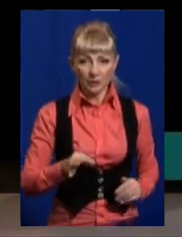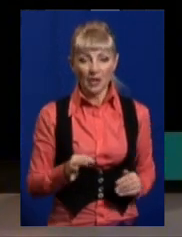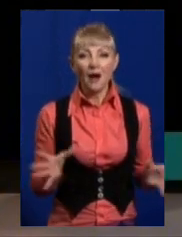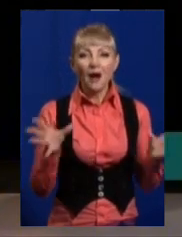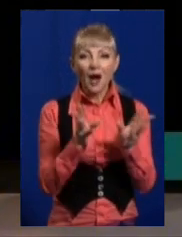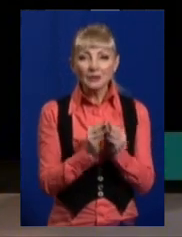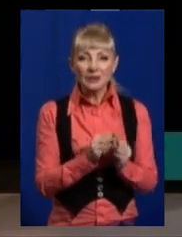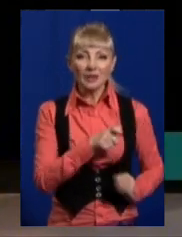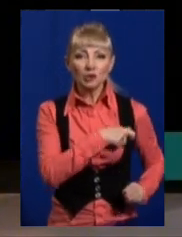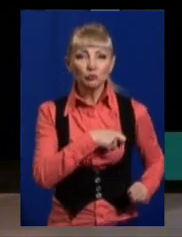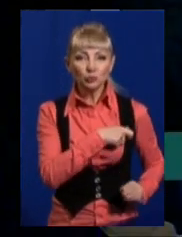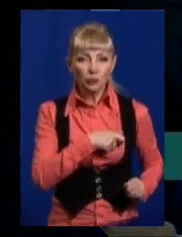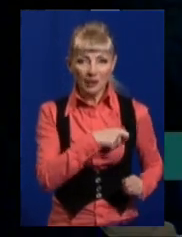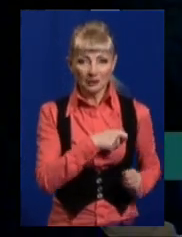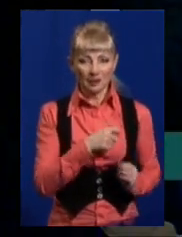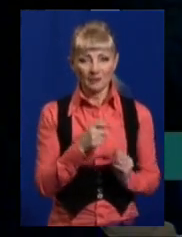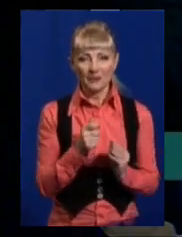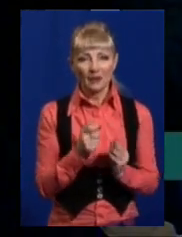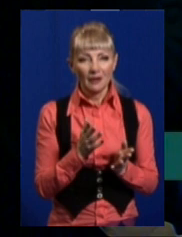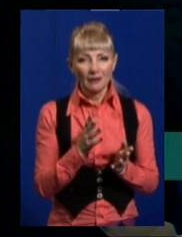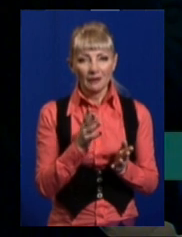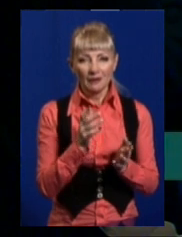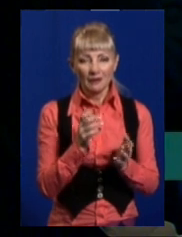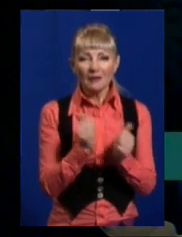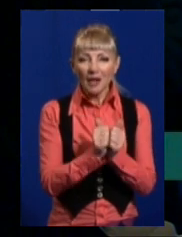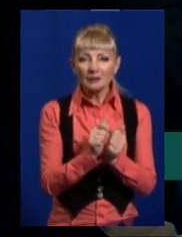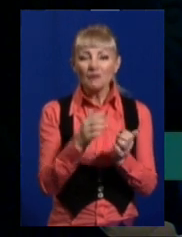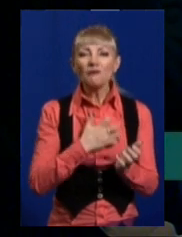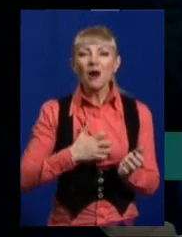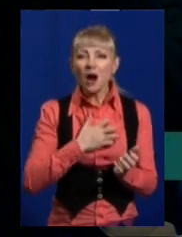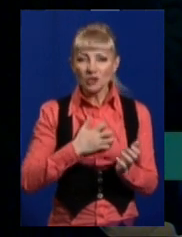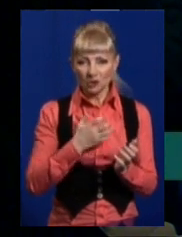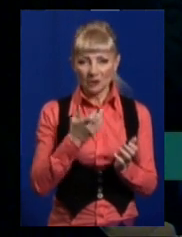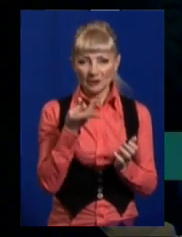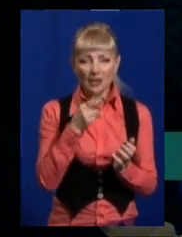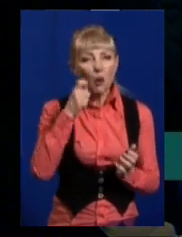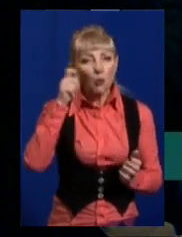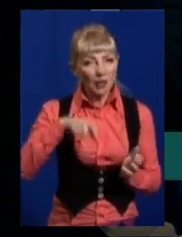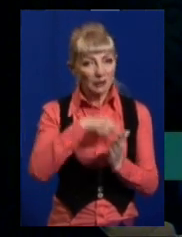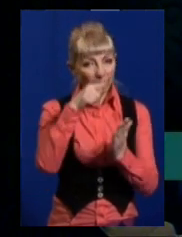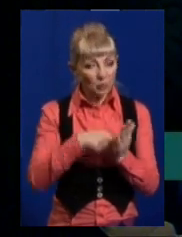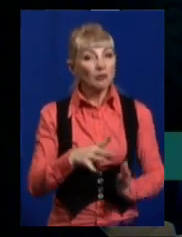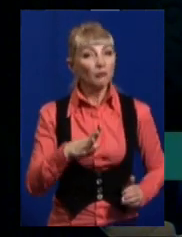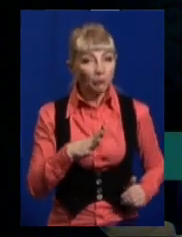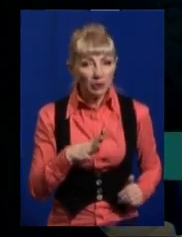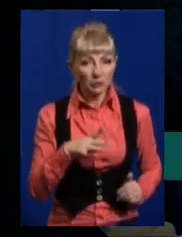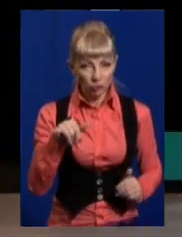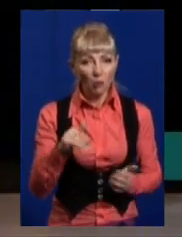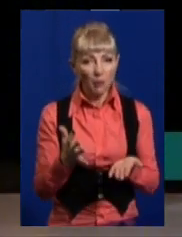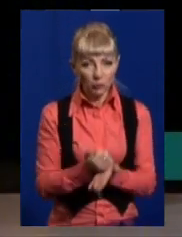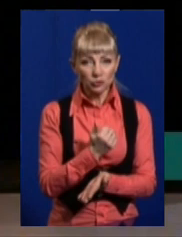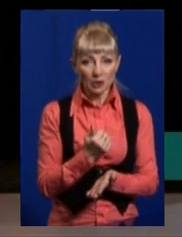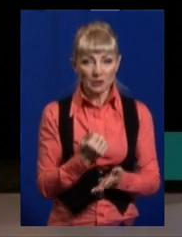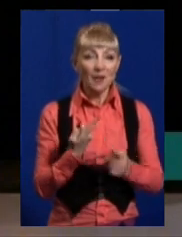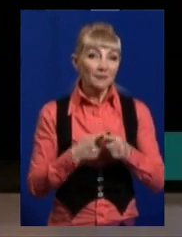об'єднання депутатів навколо важливих для регіону та країни рішень, він був. Можливо, це також